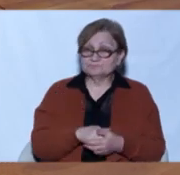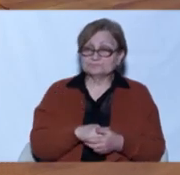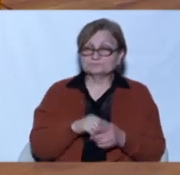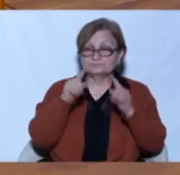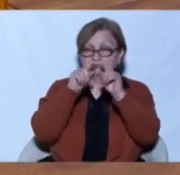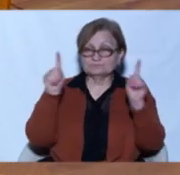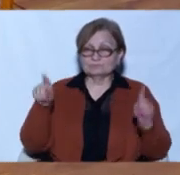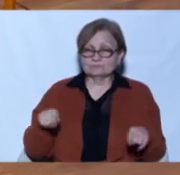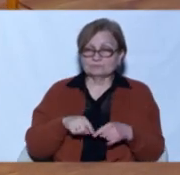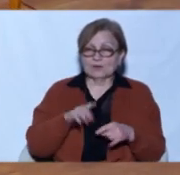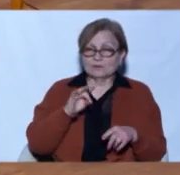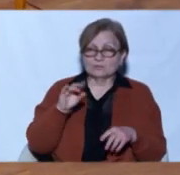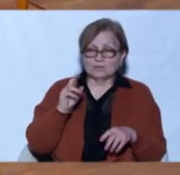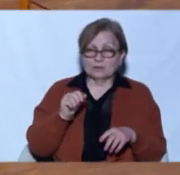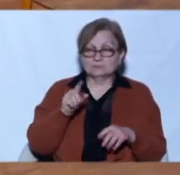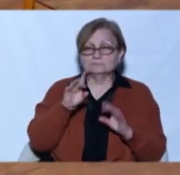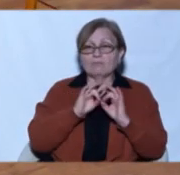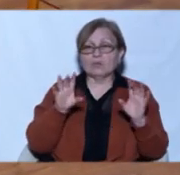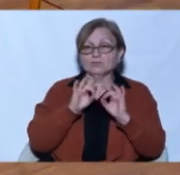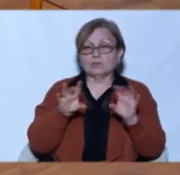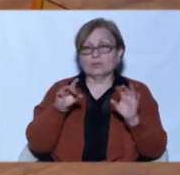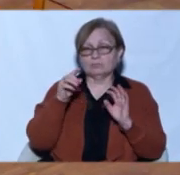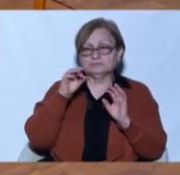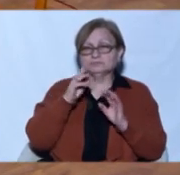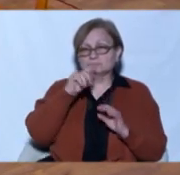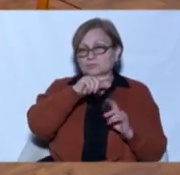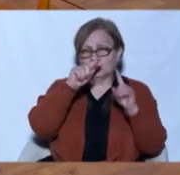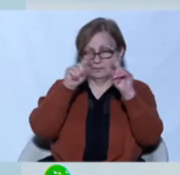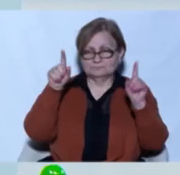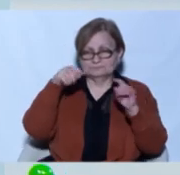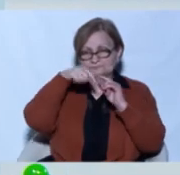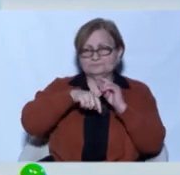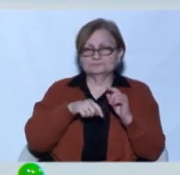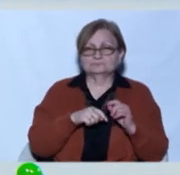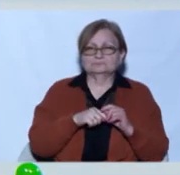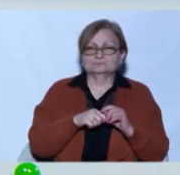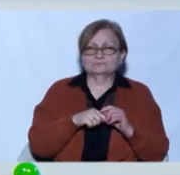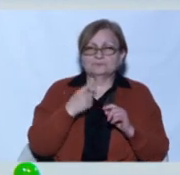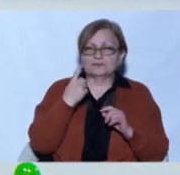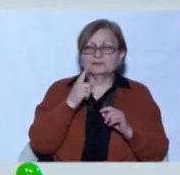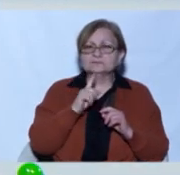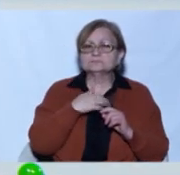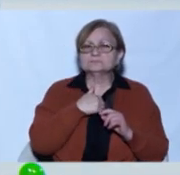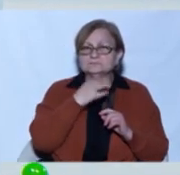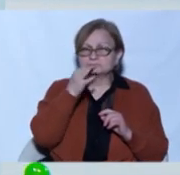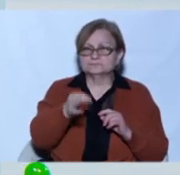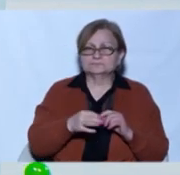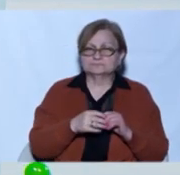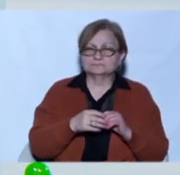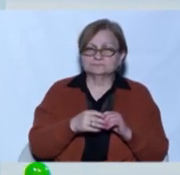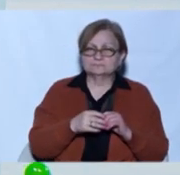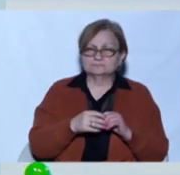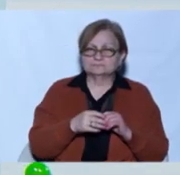რუკას, რომელსაც მოთხრობის რუკა ეწოდება. ერთი რა მინდა გითხრათ. თქვენ